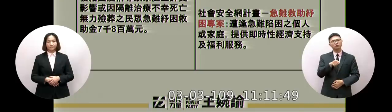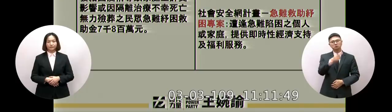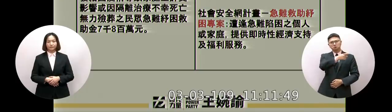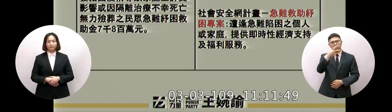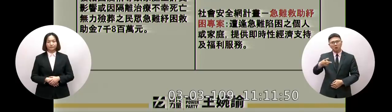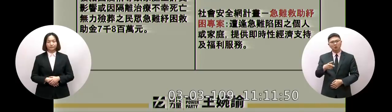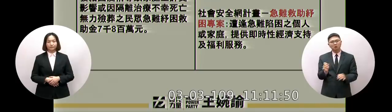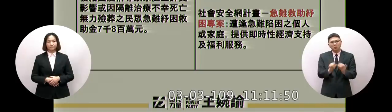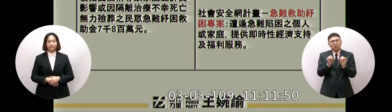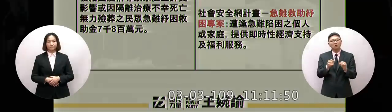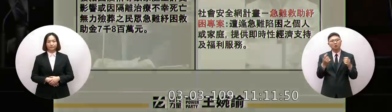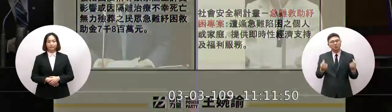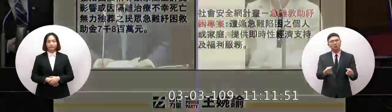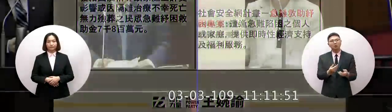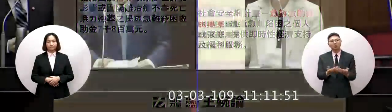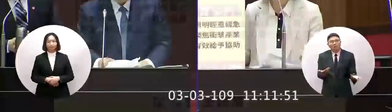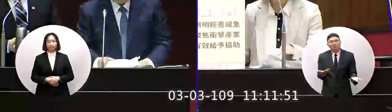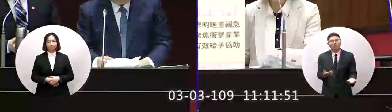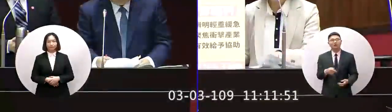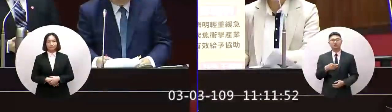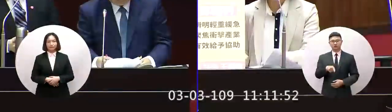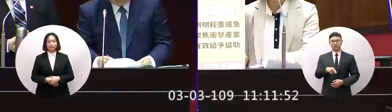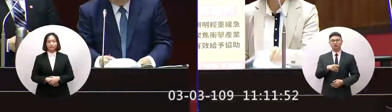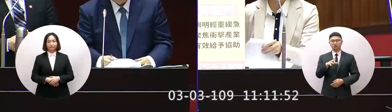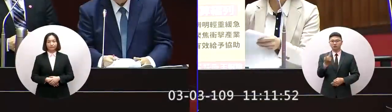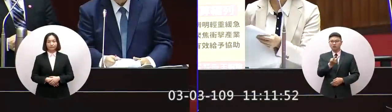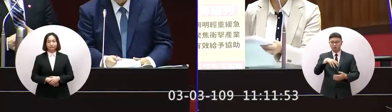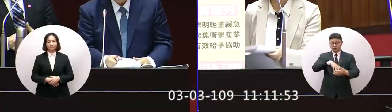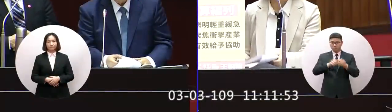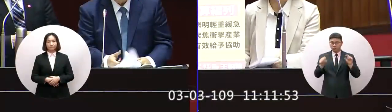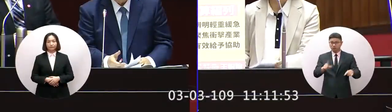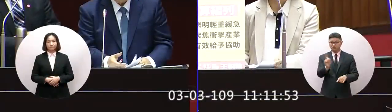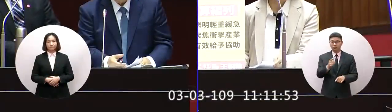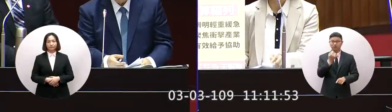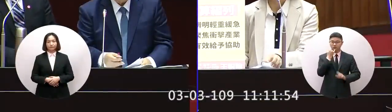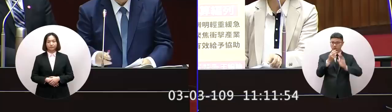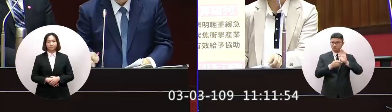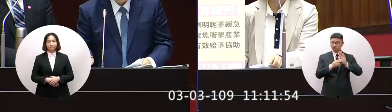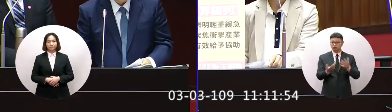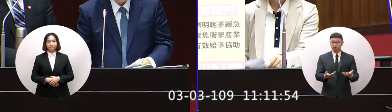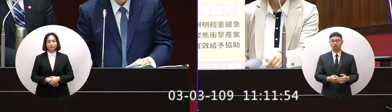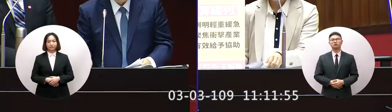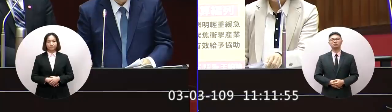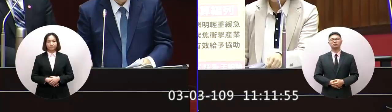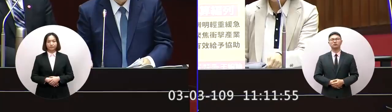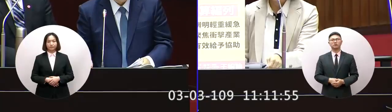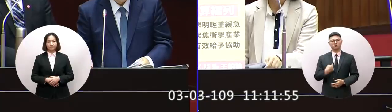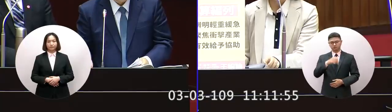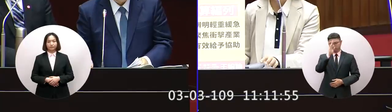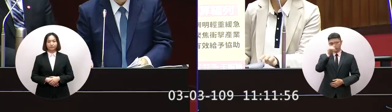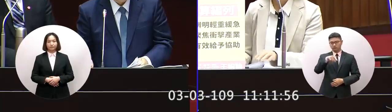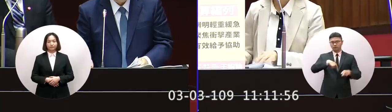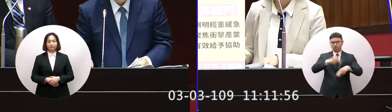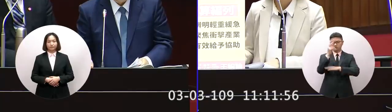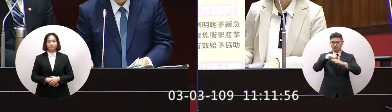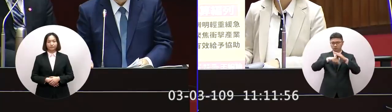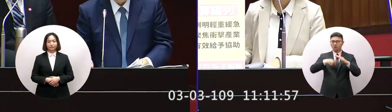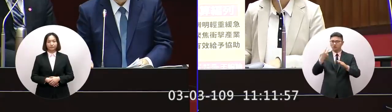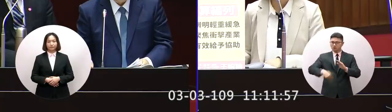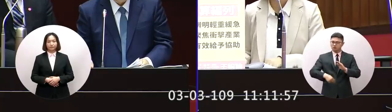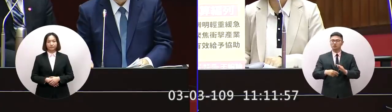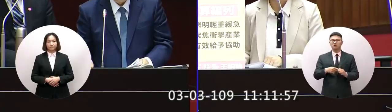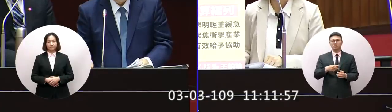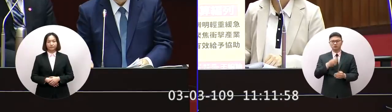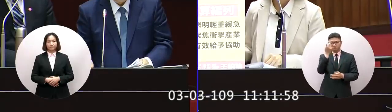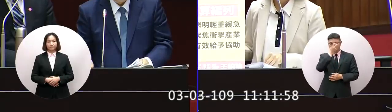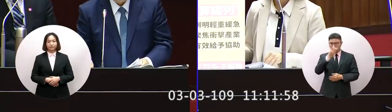又或者是这两者的差异有什么不同？那我可能接着会举几项例子来一起说明我们看到的这个部分，可能要请行政院再次确认说是